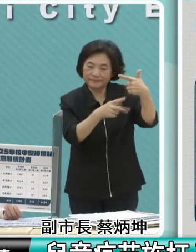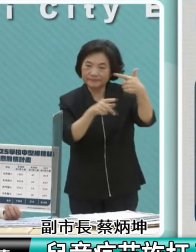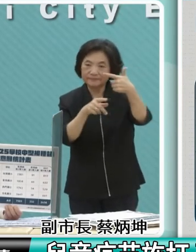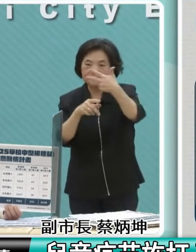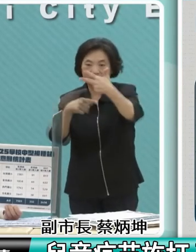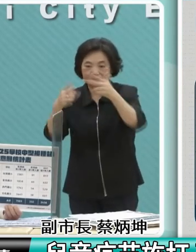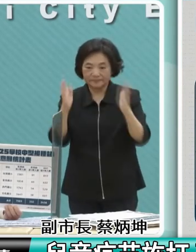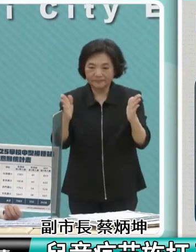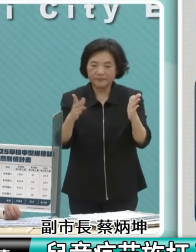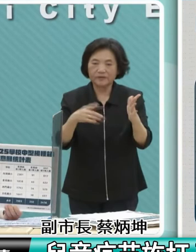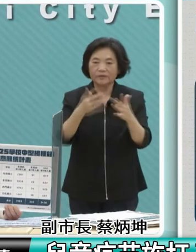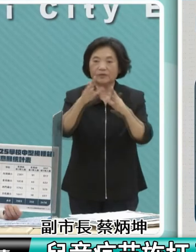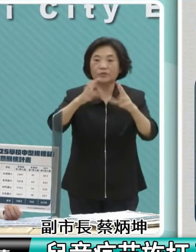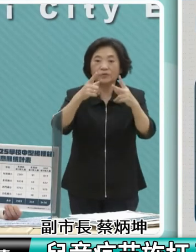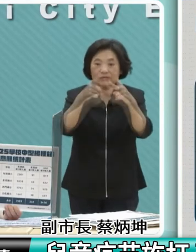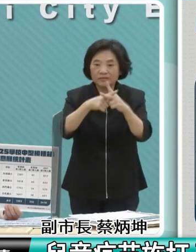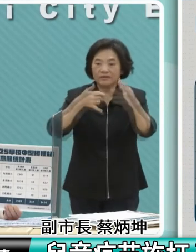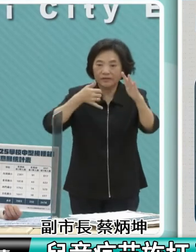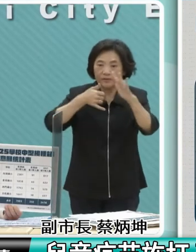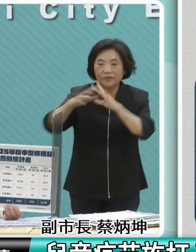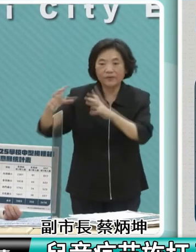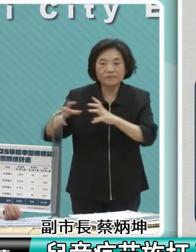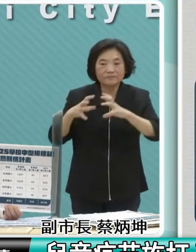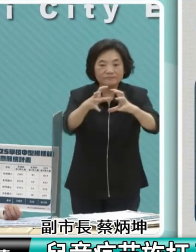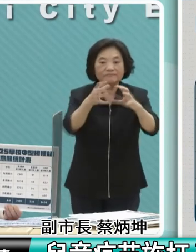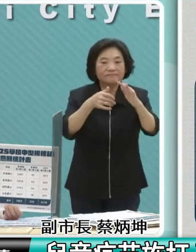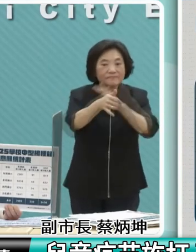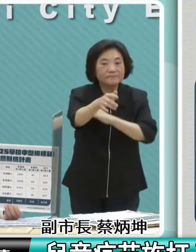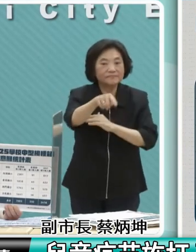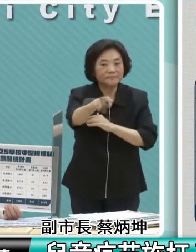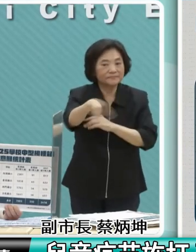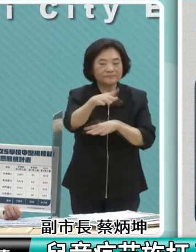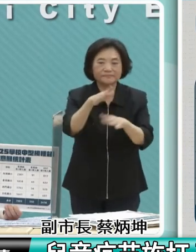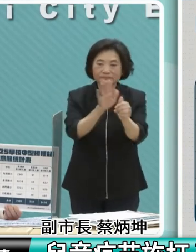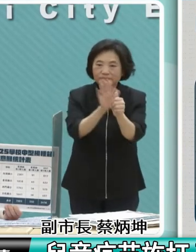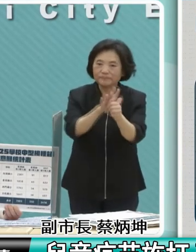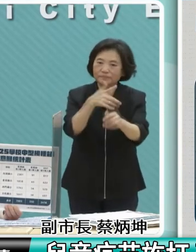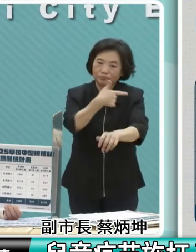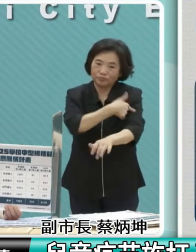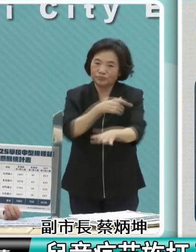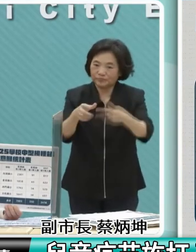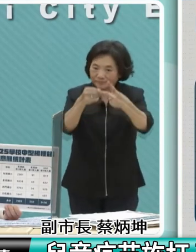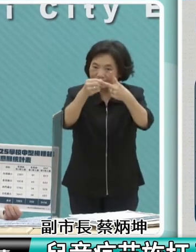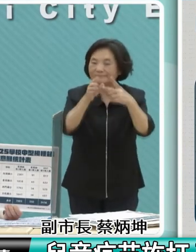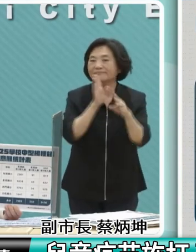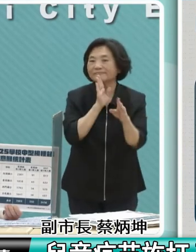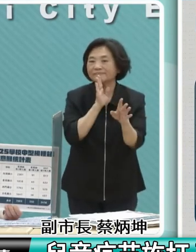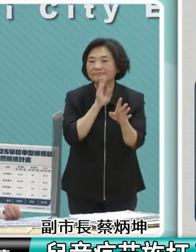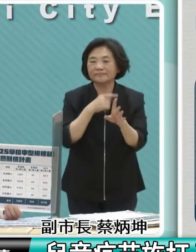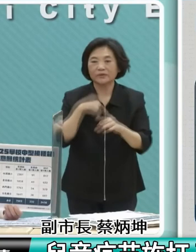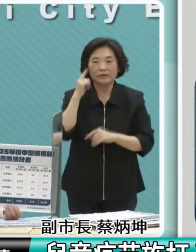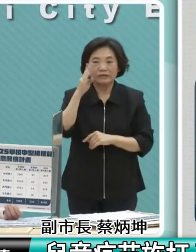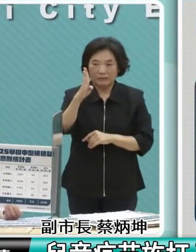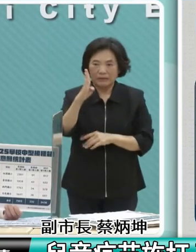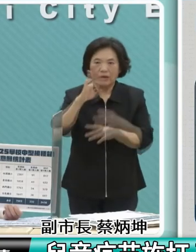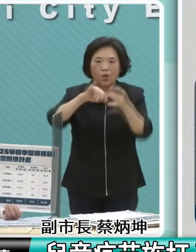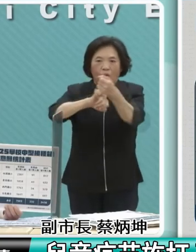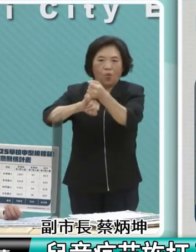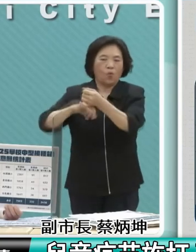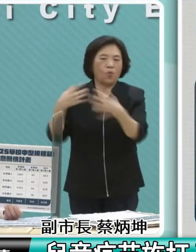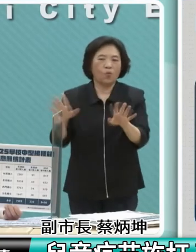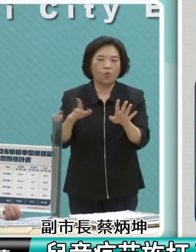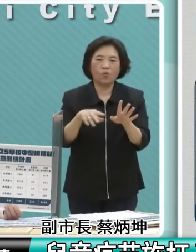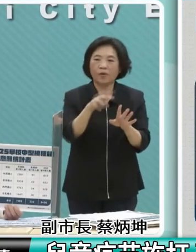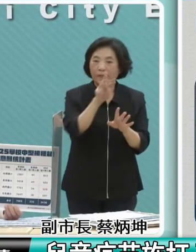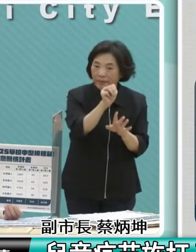进到小学来进行这个第二剂接种。当然我想 BNT 是最多了，那莫德